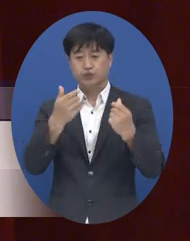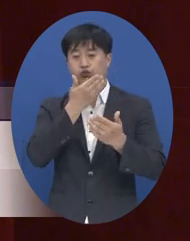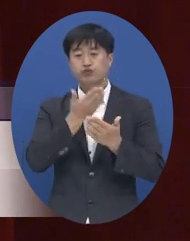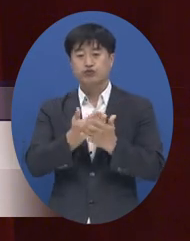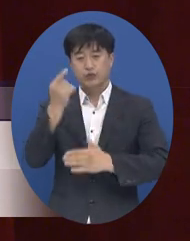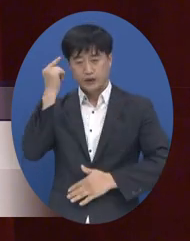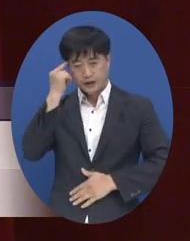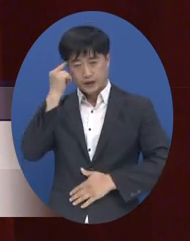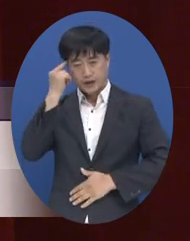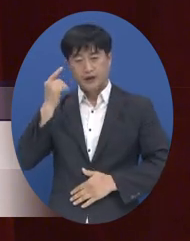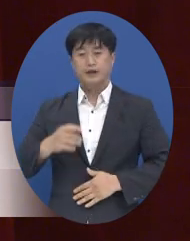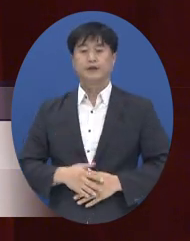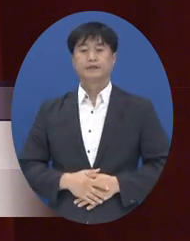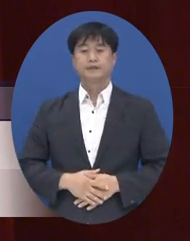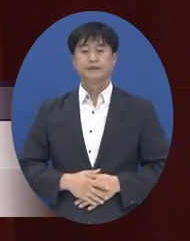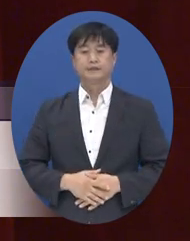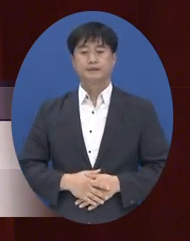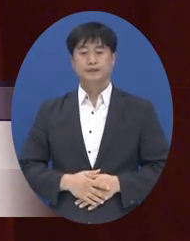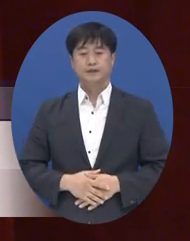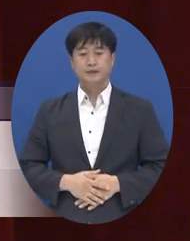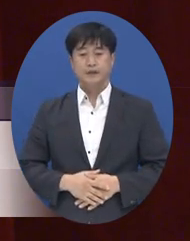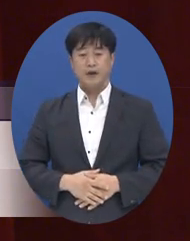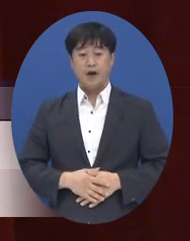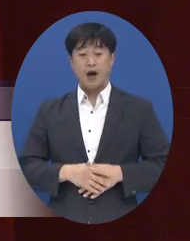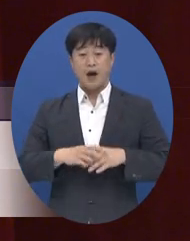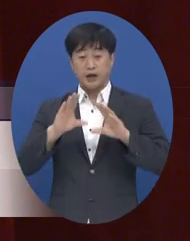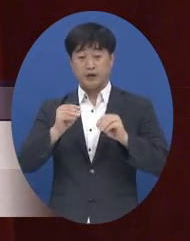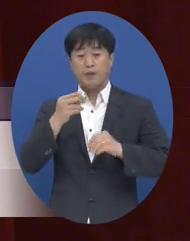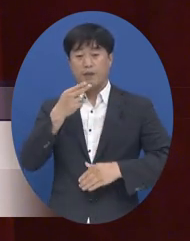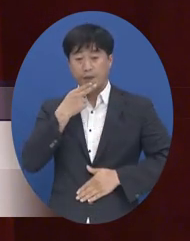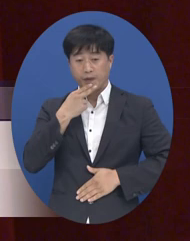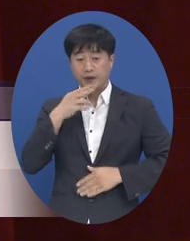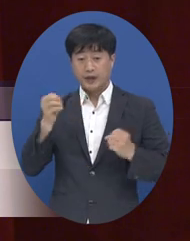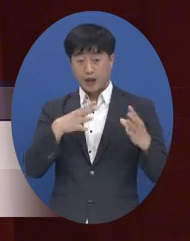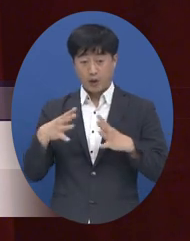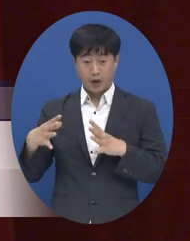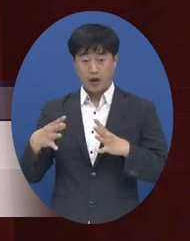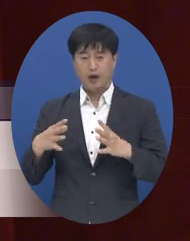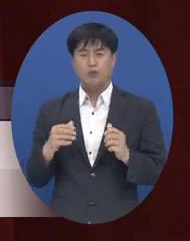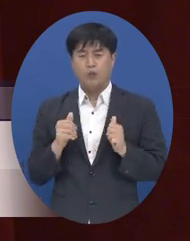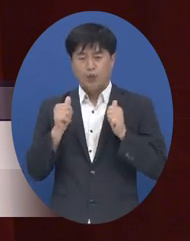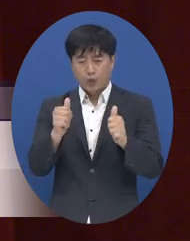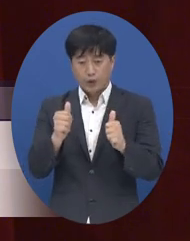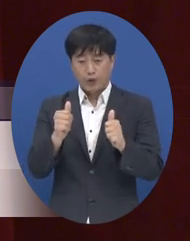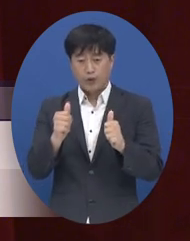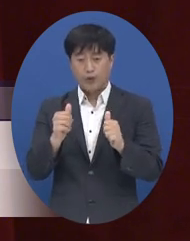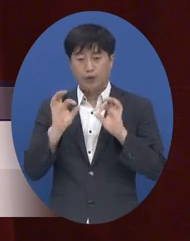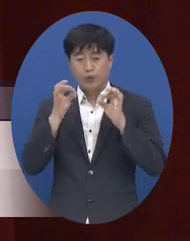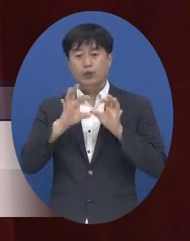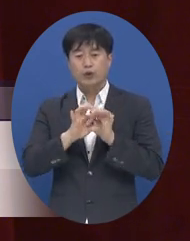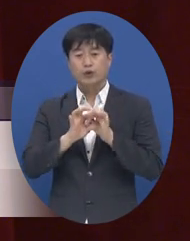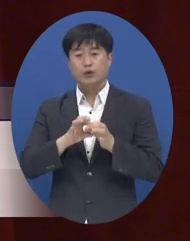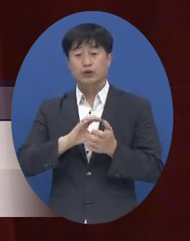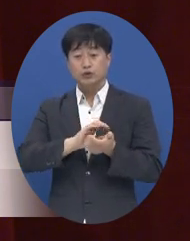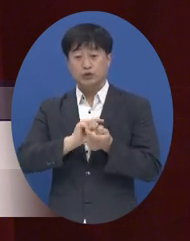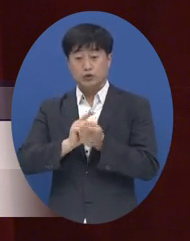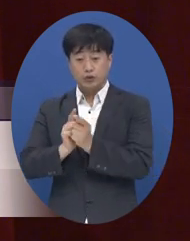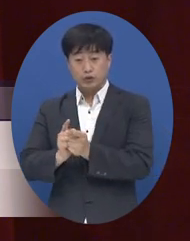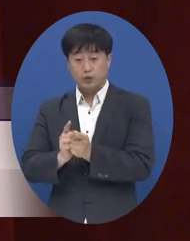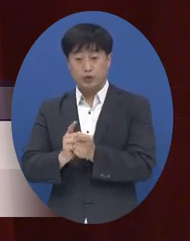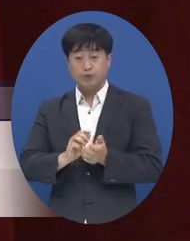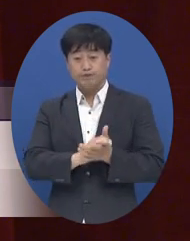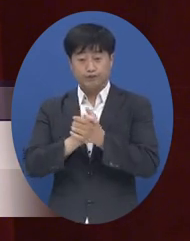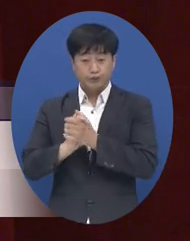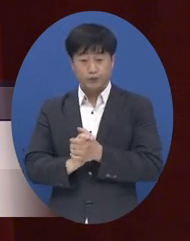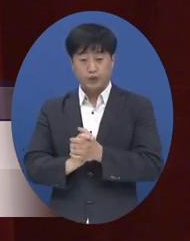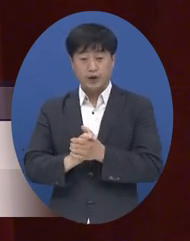유지해가는 부분들이 되게 중요한 부분이거든요. 끊임없는 그런 대화의 노력을 통해서 서로 연대하고 공존하고 상생할